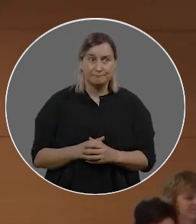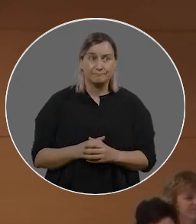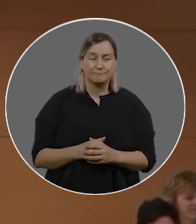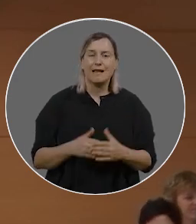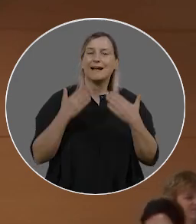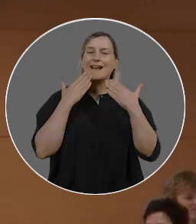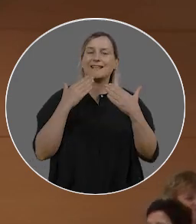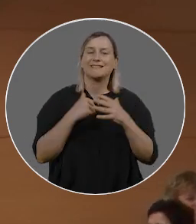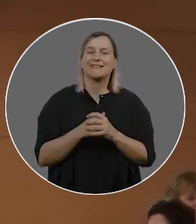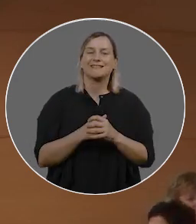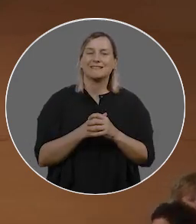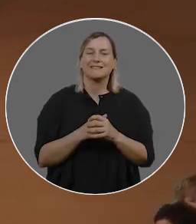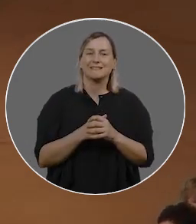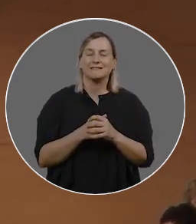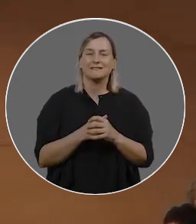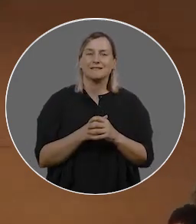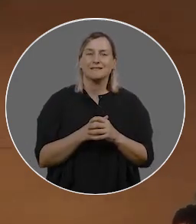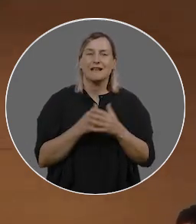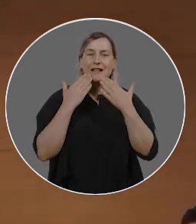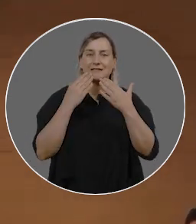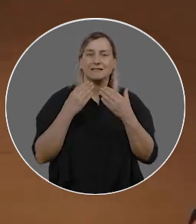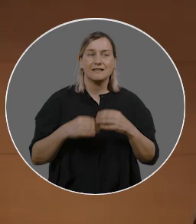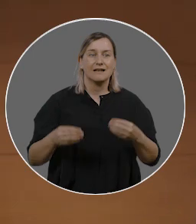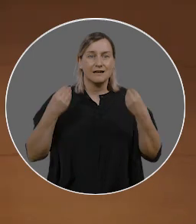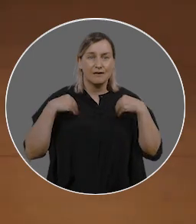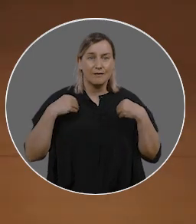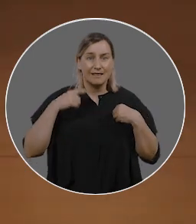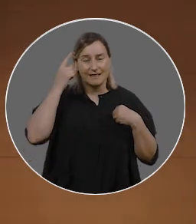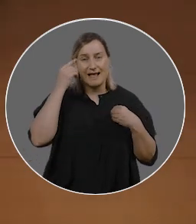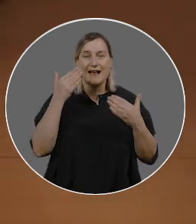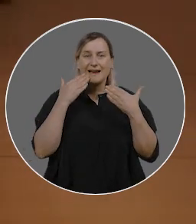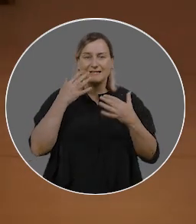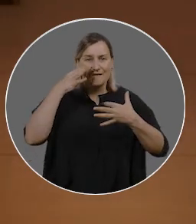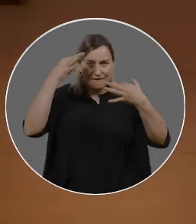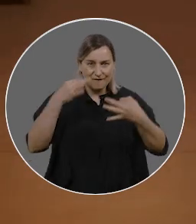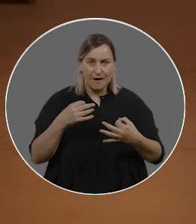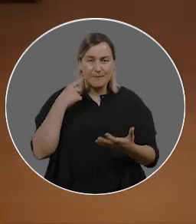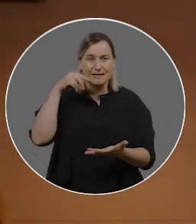simultània. Moltíssimes gràcies, que tingueu molt bon dia,